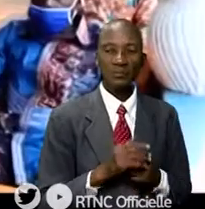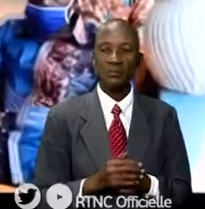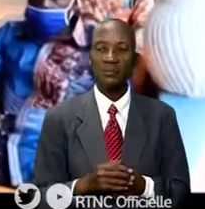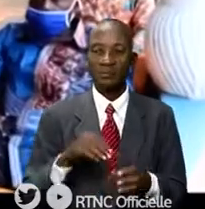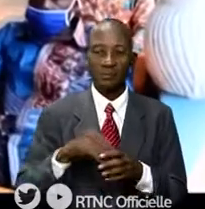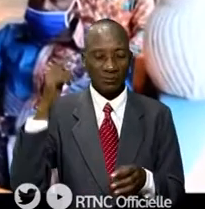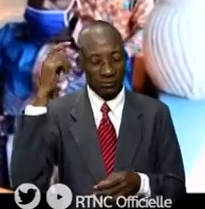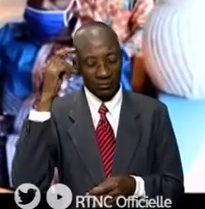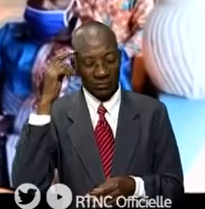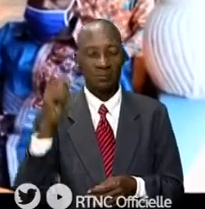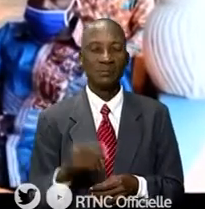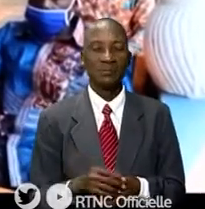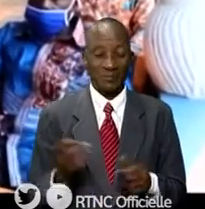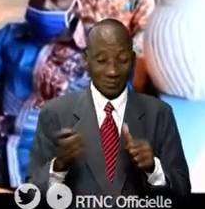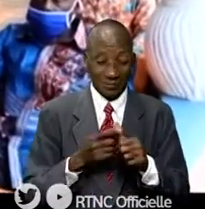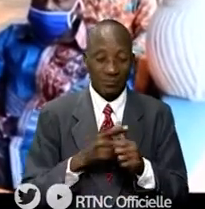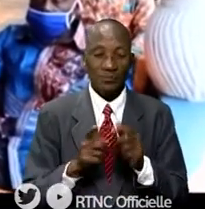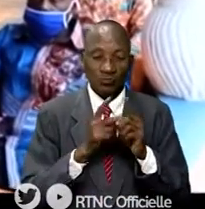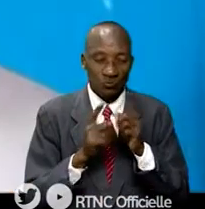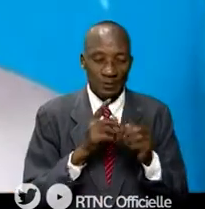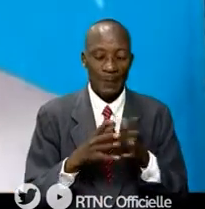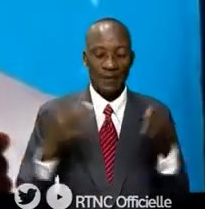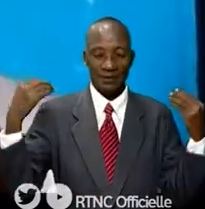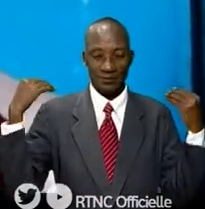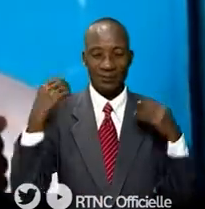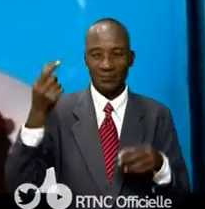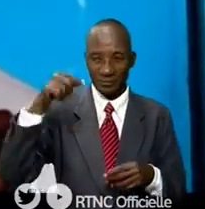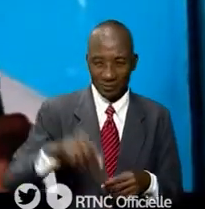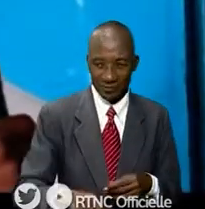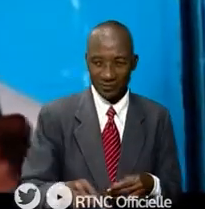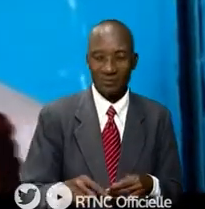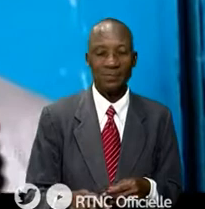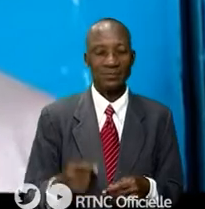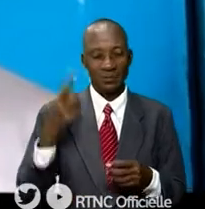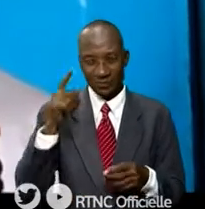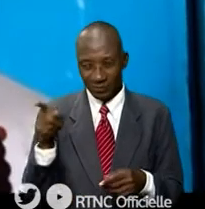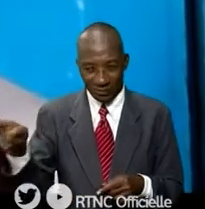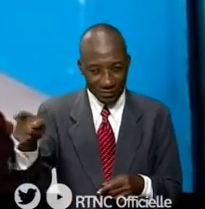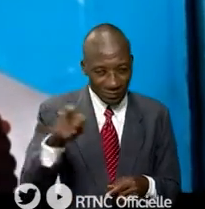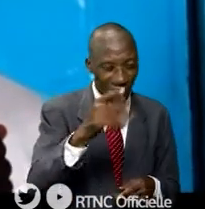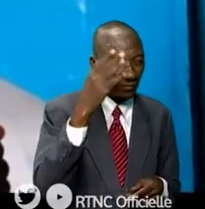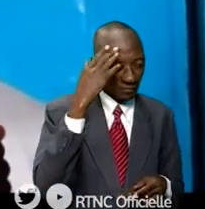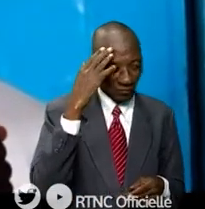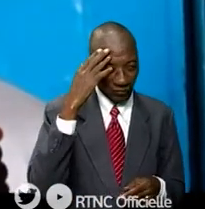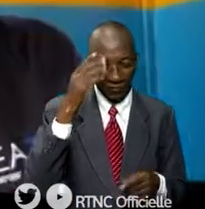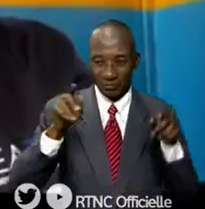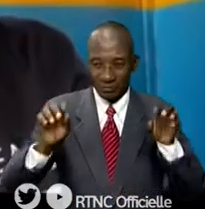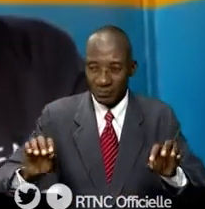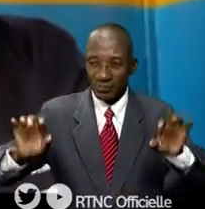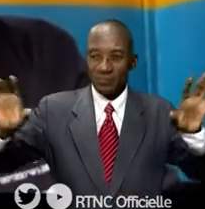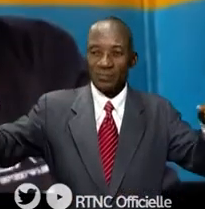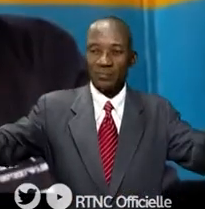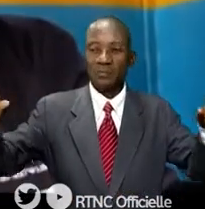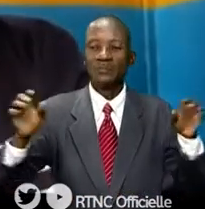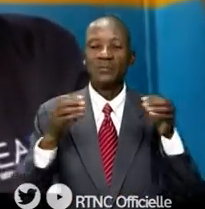Makelele s'était d'abord entretenu avec ses chefs de quartier pour que ceux-ci soient des vrais relais d'information auprès de la population qui est